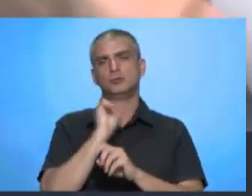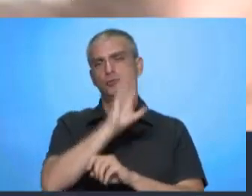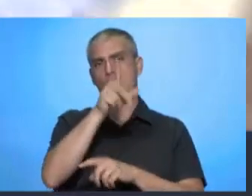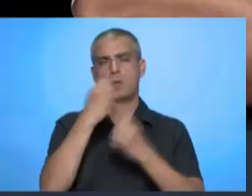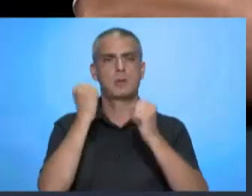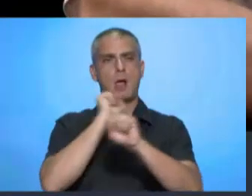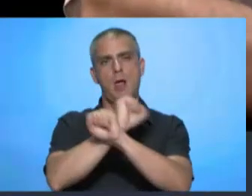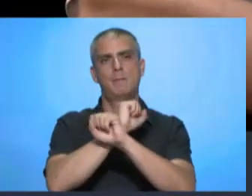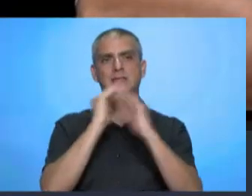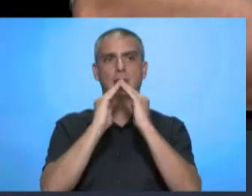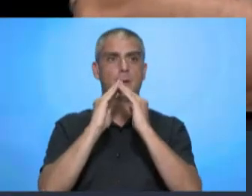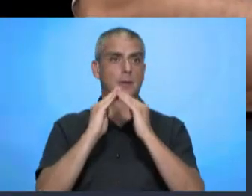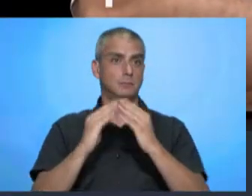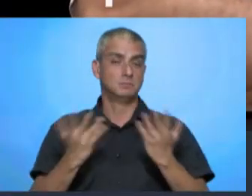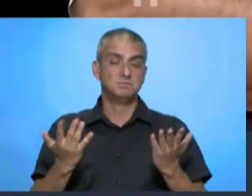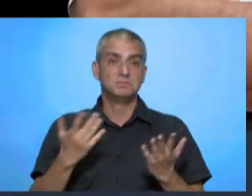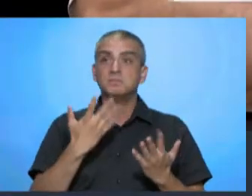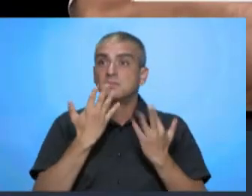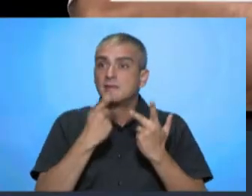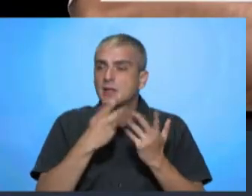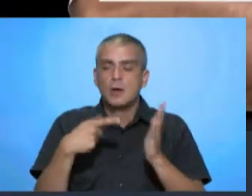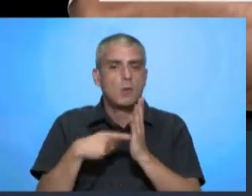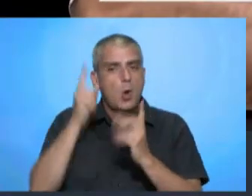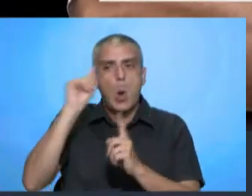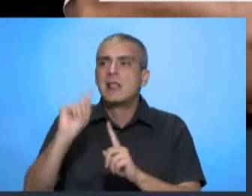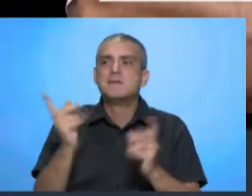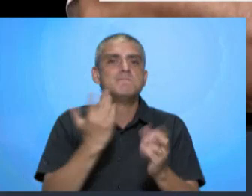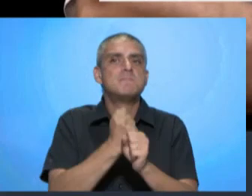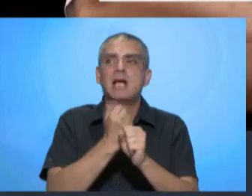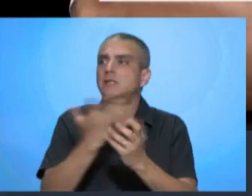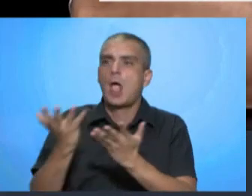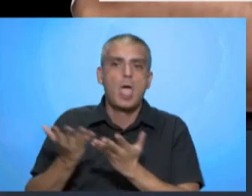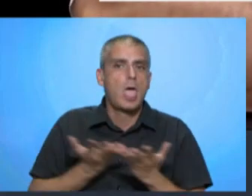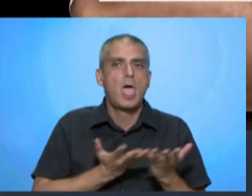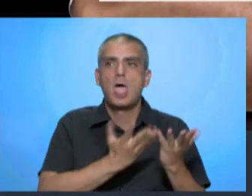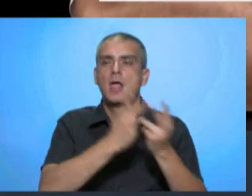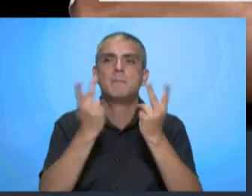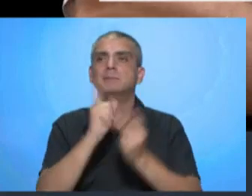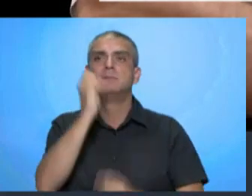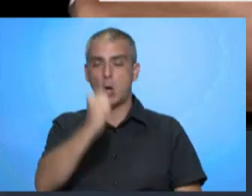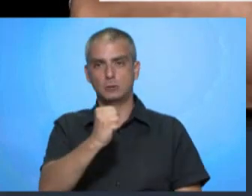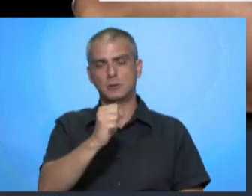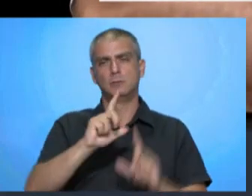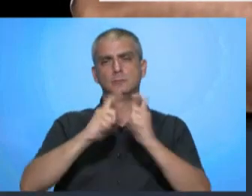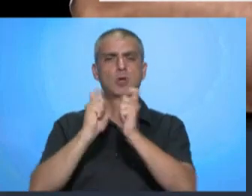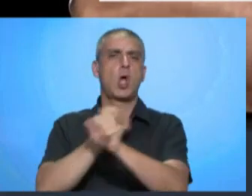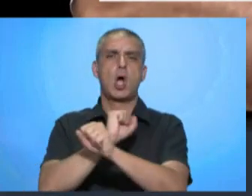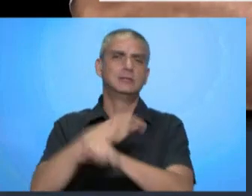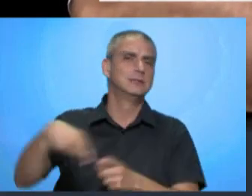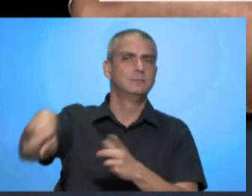למעצר בית. תראה, ברגע שמגששים באפלה ולא יודעים מיהו הרוצח, אז עוצרים את המעגל